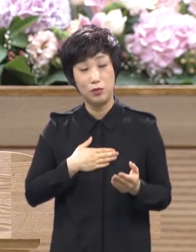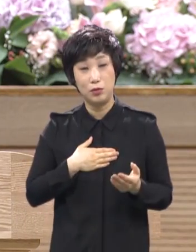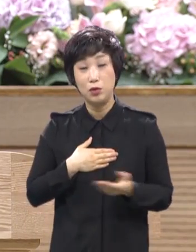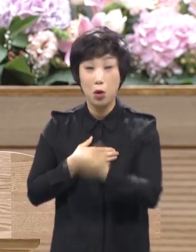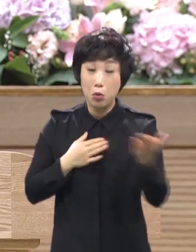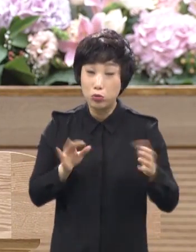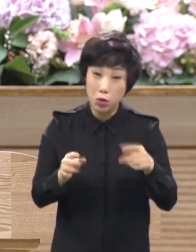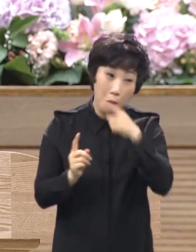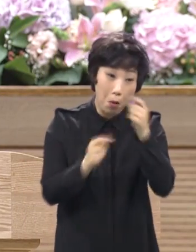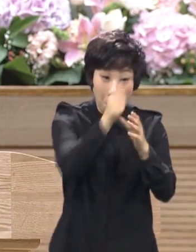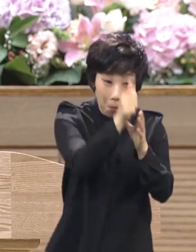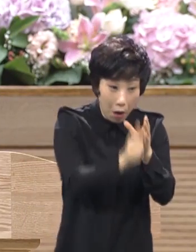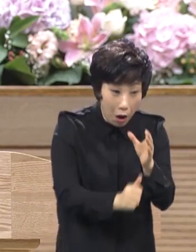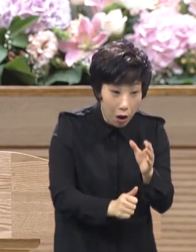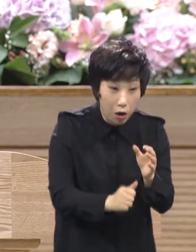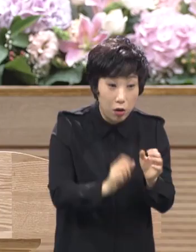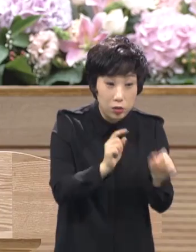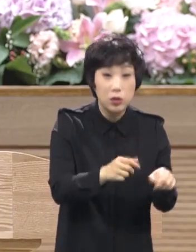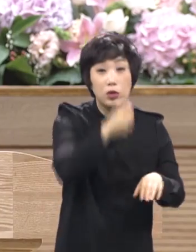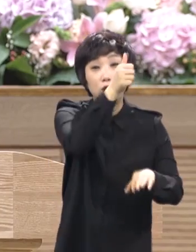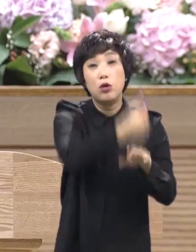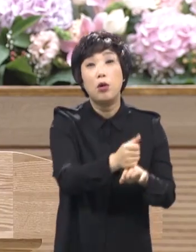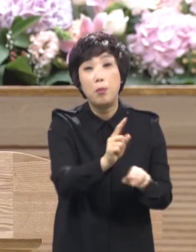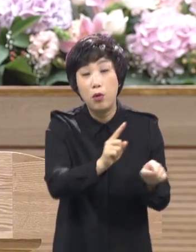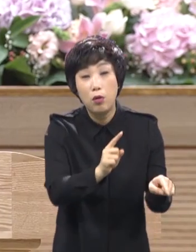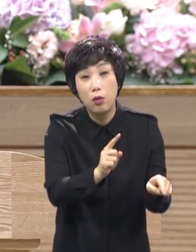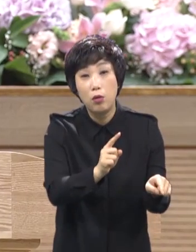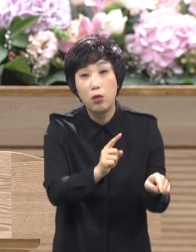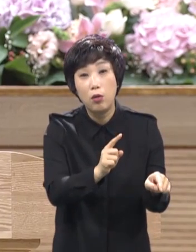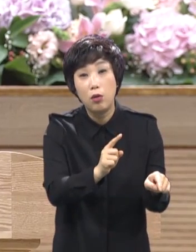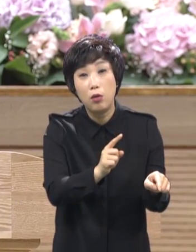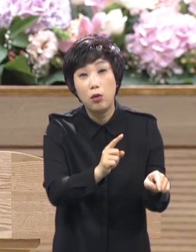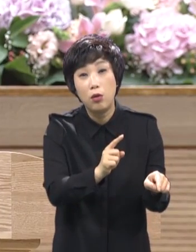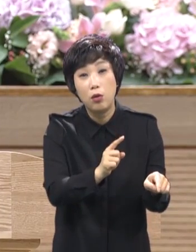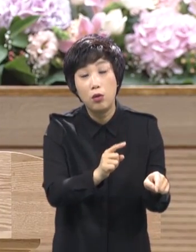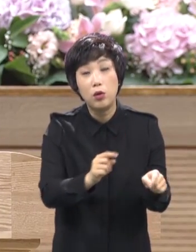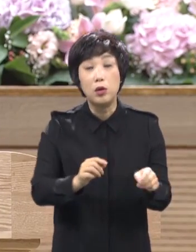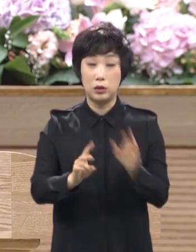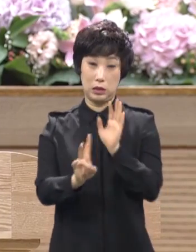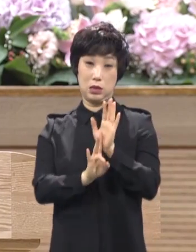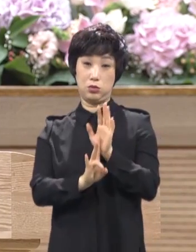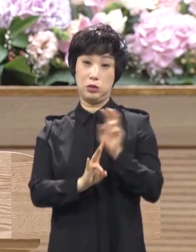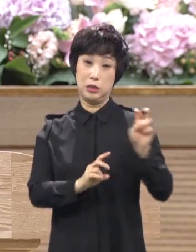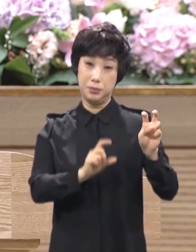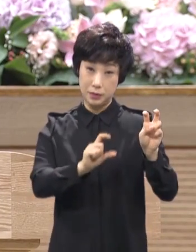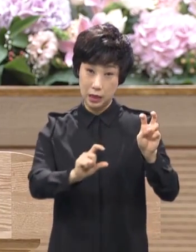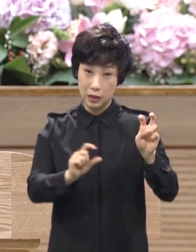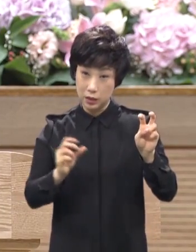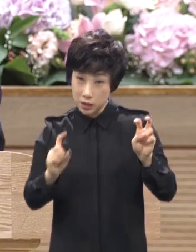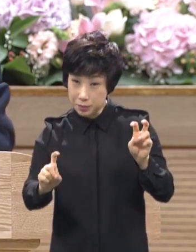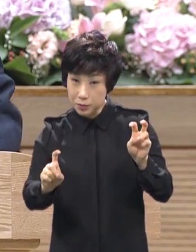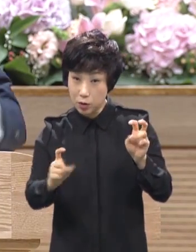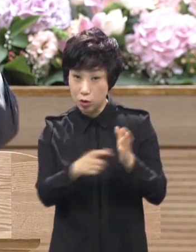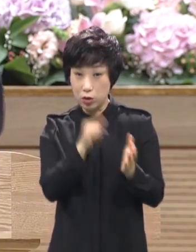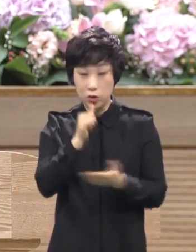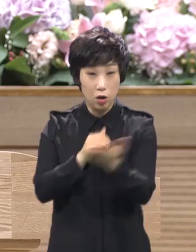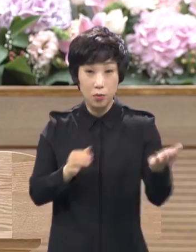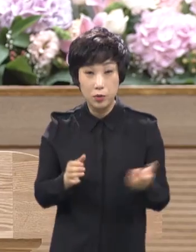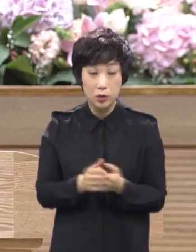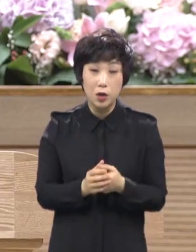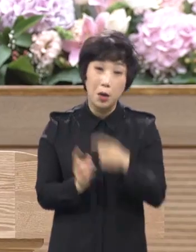근데 미혹당하는 자의 결과가 어떠냐, 요한계시록 20장 10절에